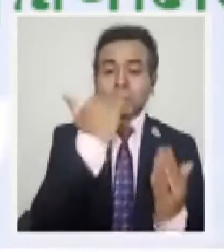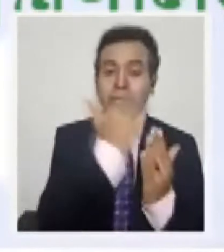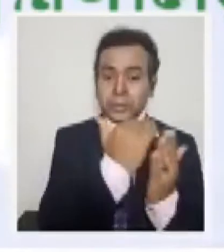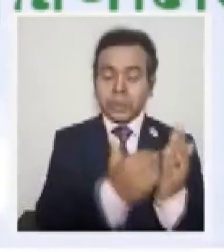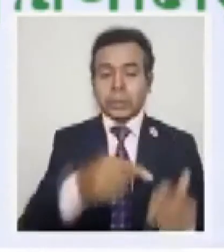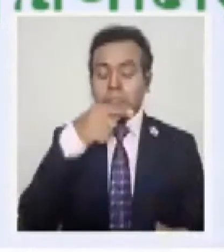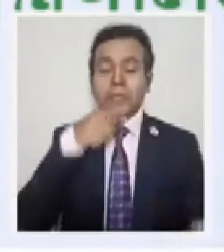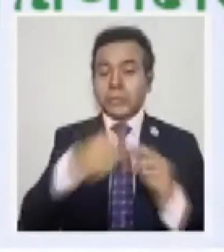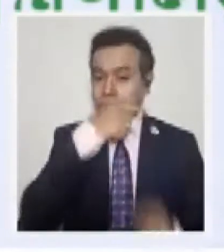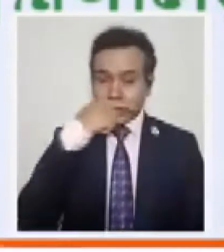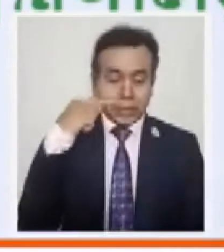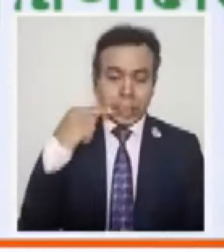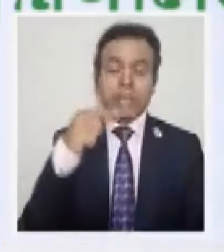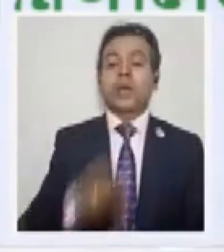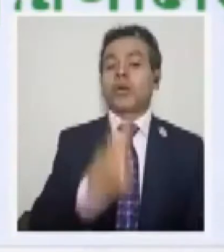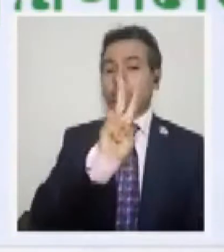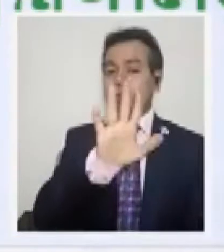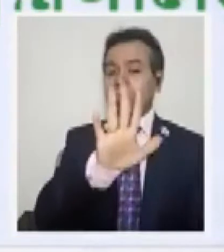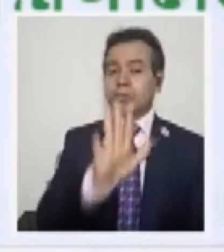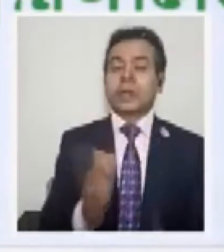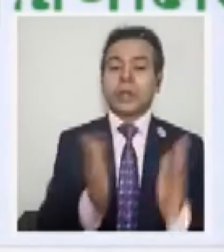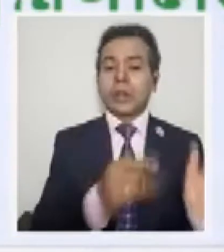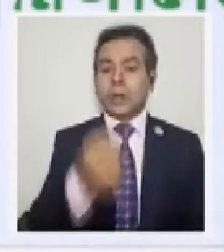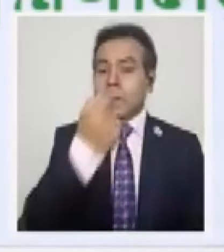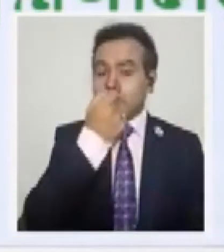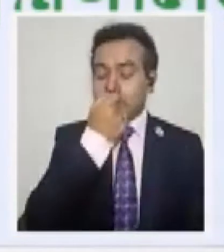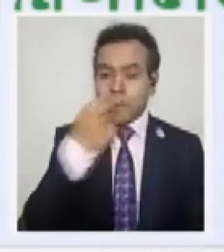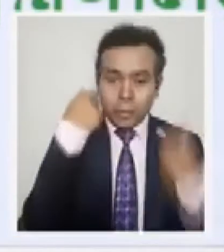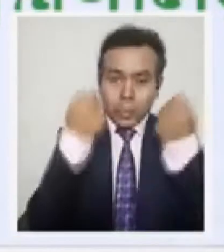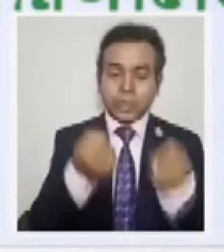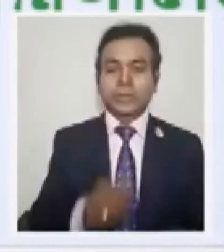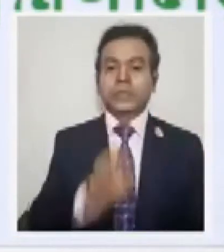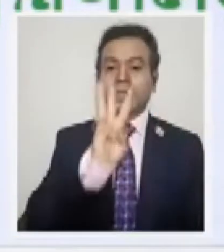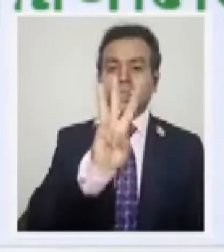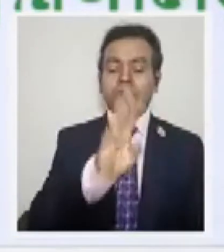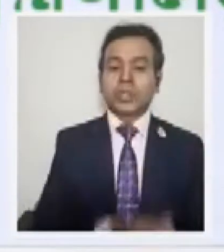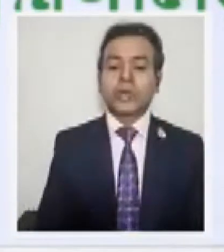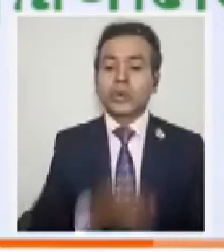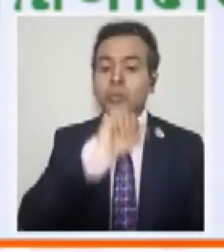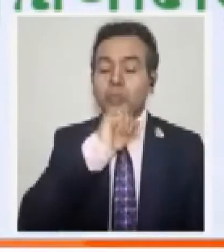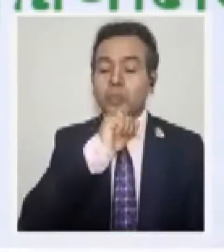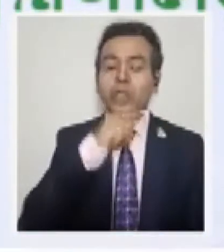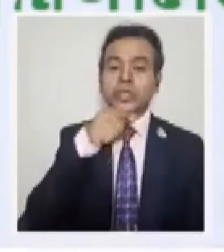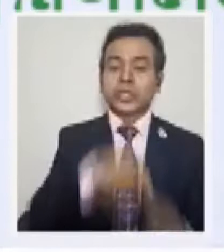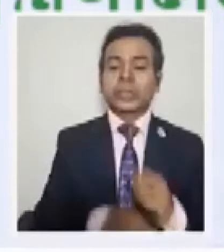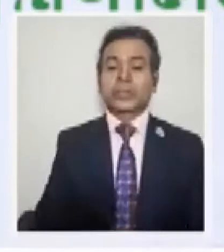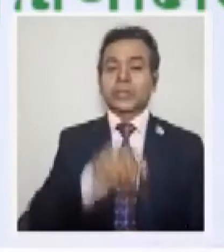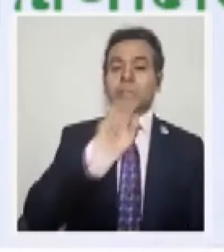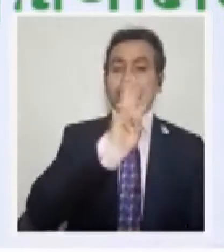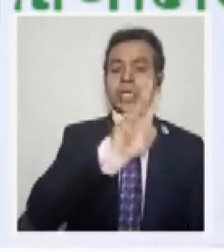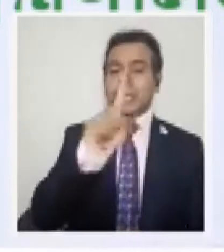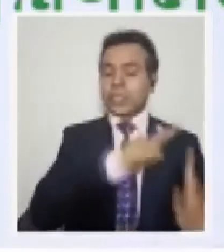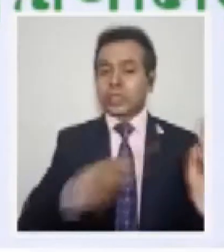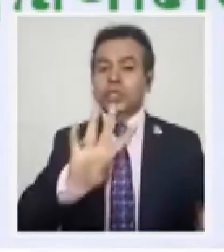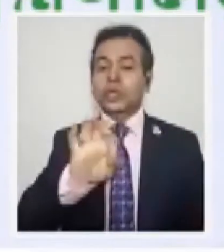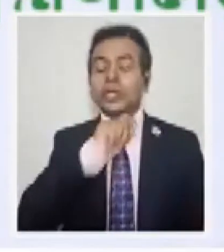গত 24 ঘন্টায় যারা মৃত্যুবরণ করেছেন তাদের বিশ্লেষণে পুরুষ 25 জন এবং নারী